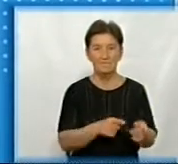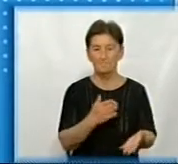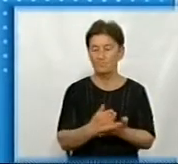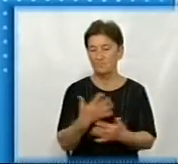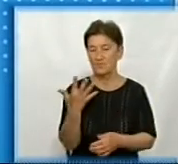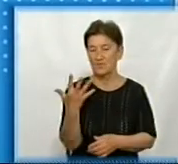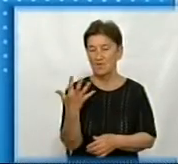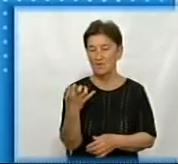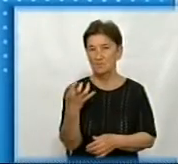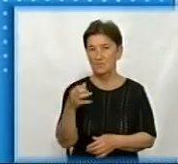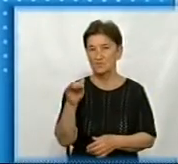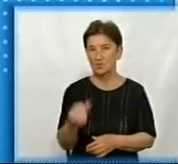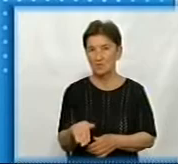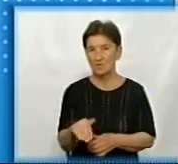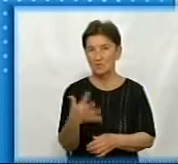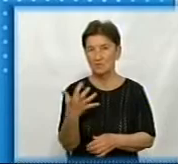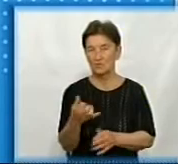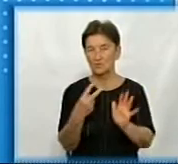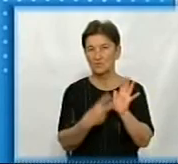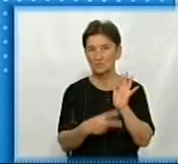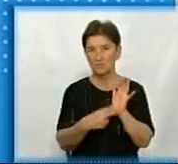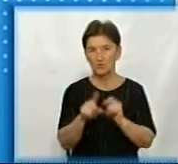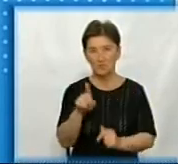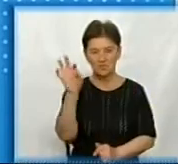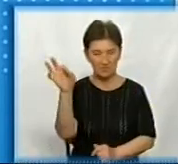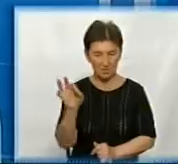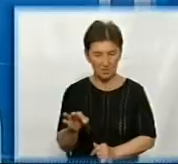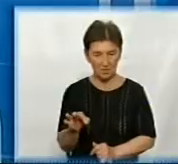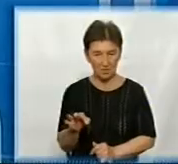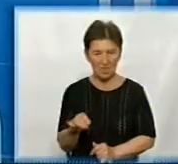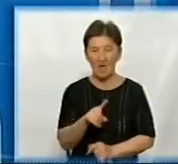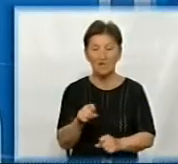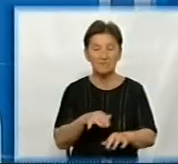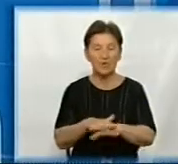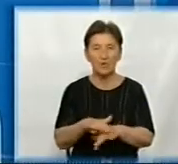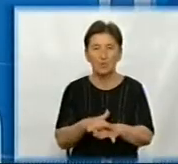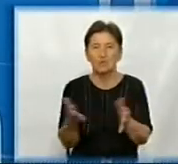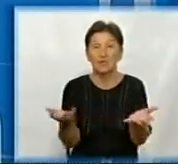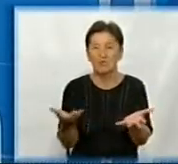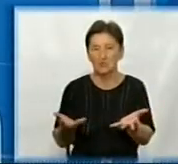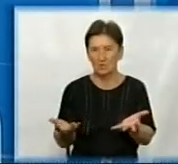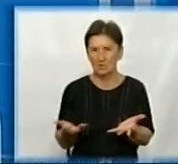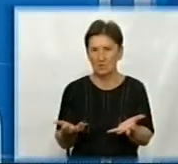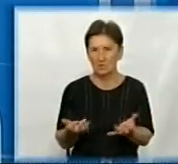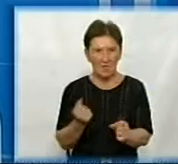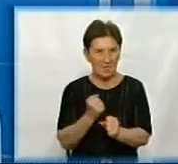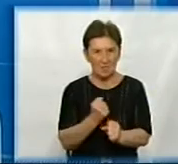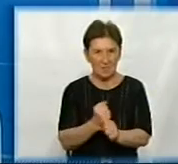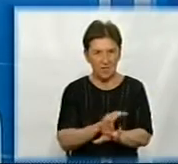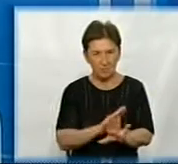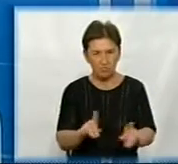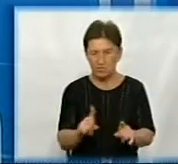500 тисяч, це 171%. Угу. А за рахунок чого? Просто не робили того, що робили раніше?